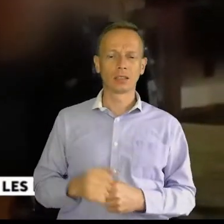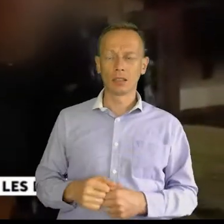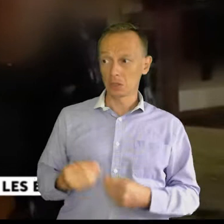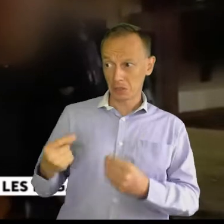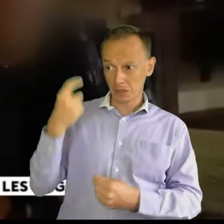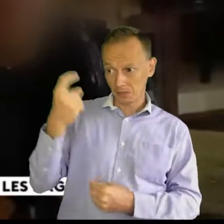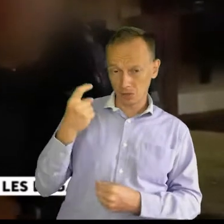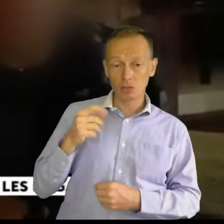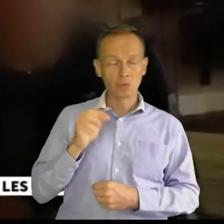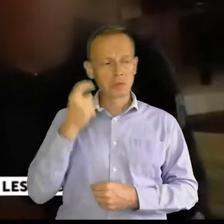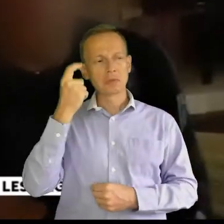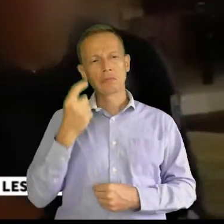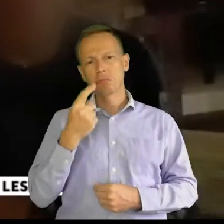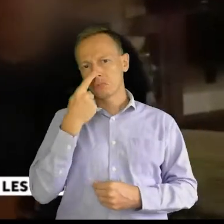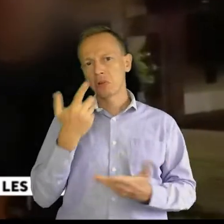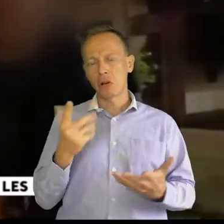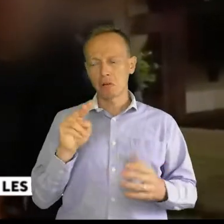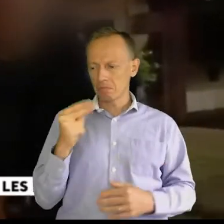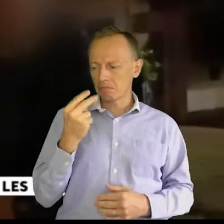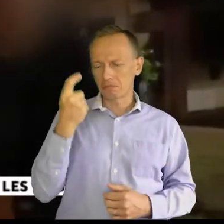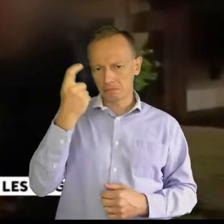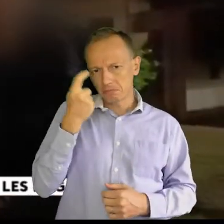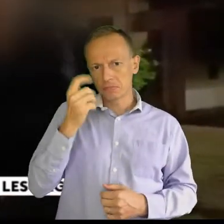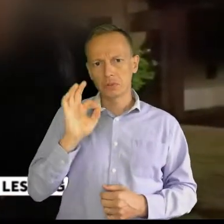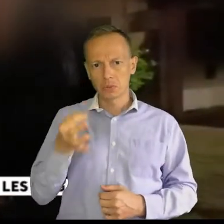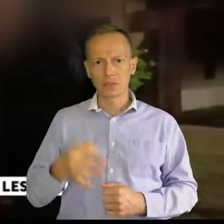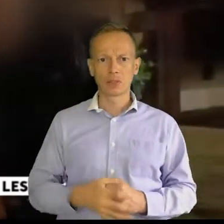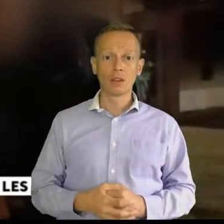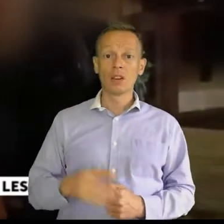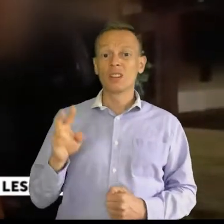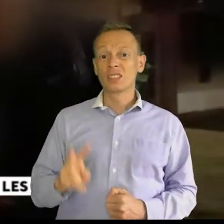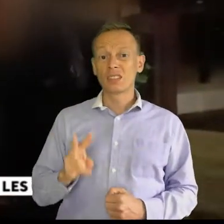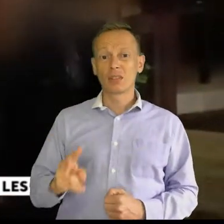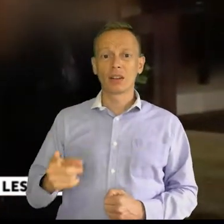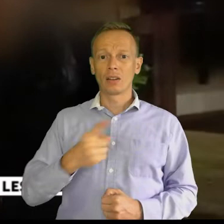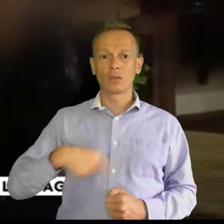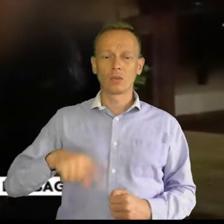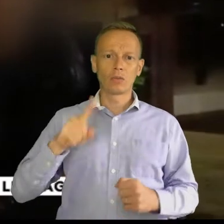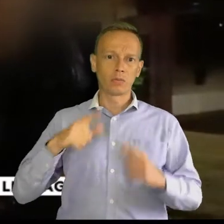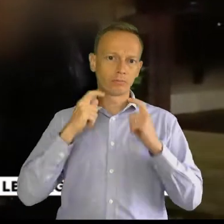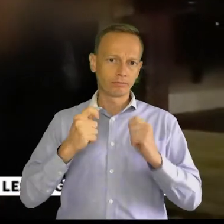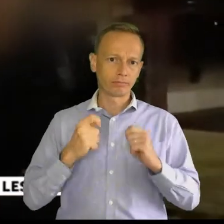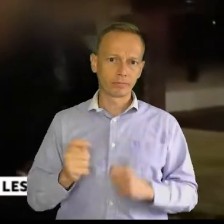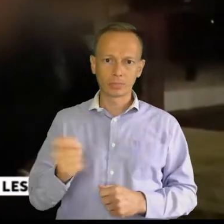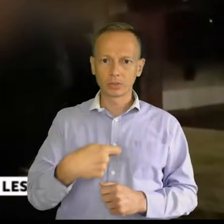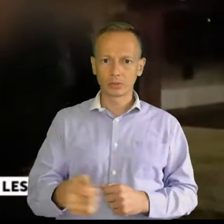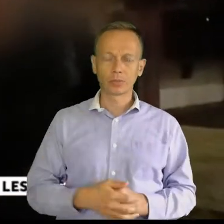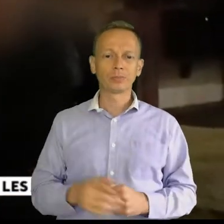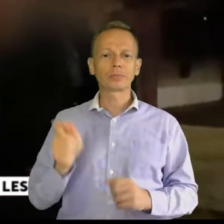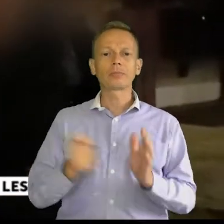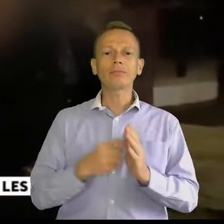fort. Ça vous a fait réfléchir? Ouais, beaucoup. Ça nous a remis en question. C'est vrai, il faut aussi